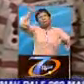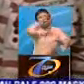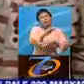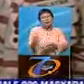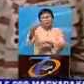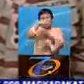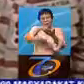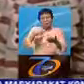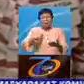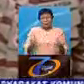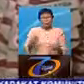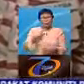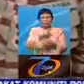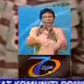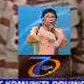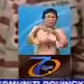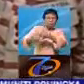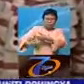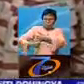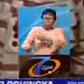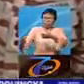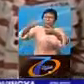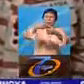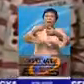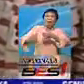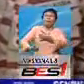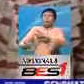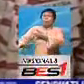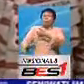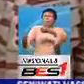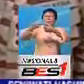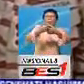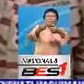hari ini ialah kita lihat bagaimana anggota kita terlibat dengan